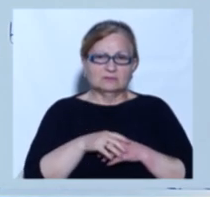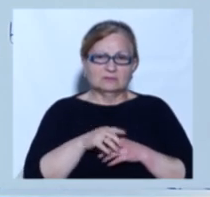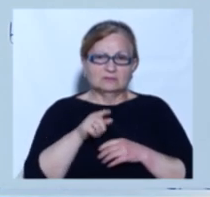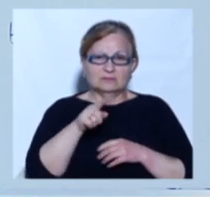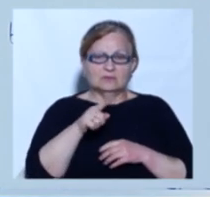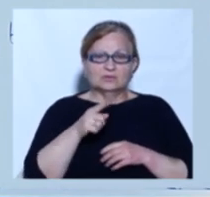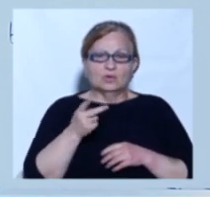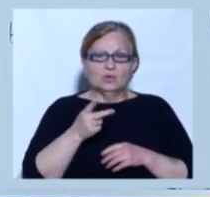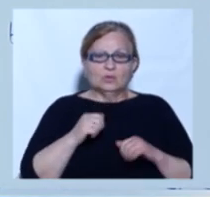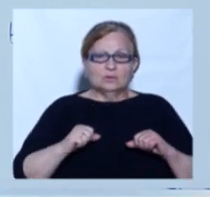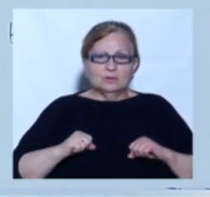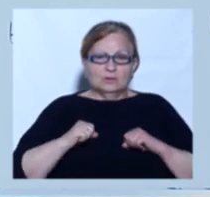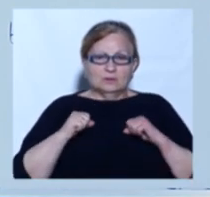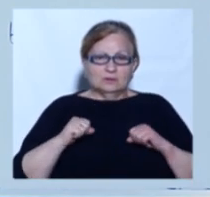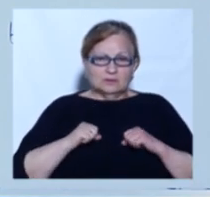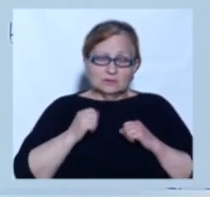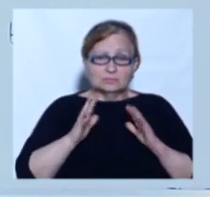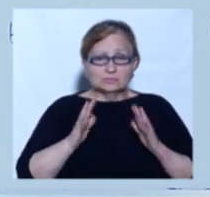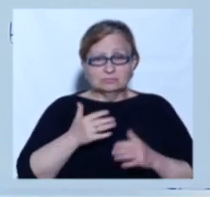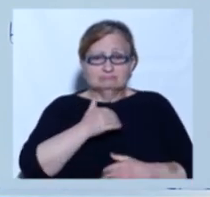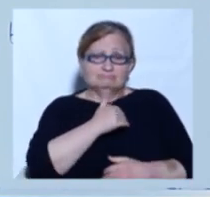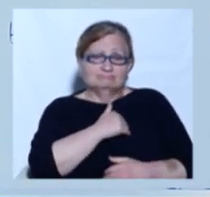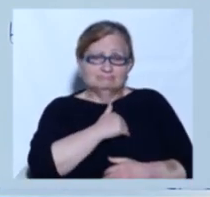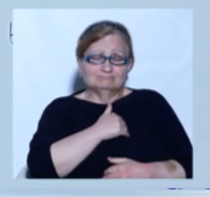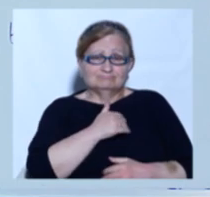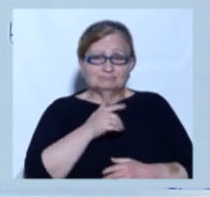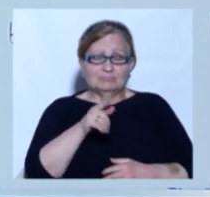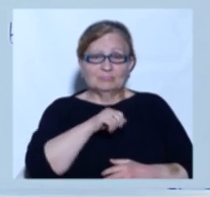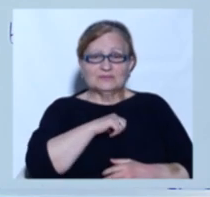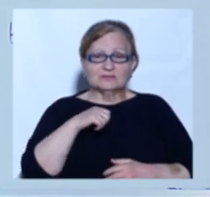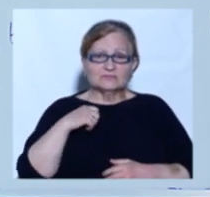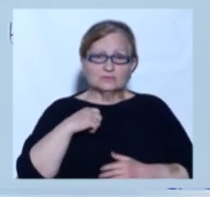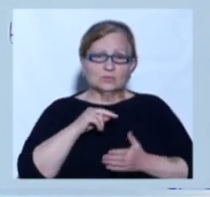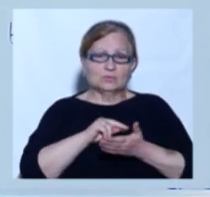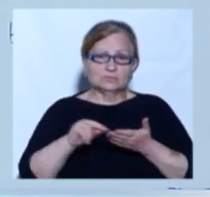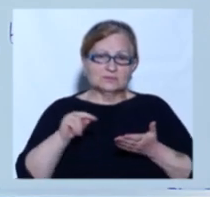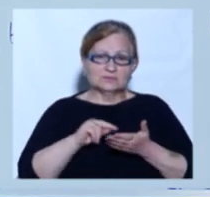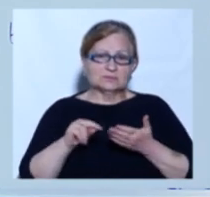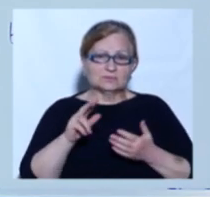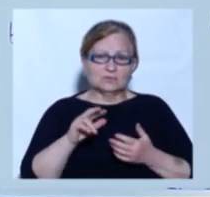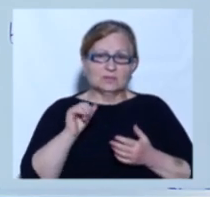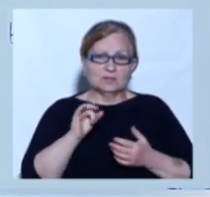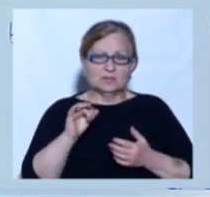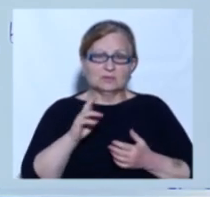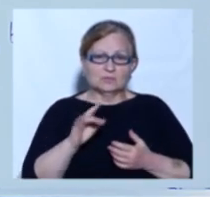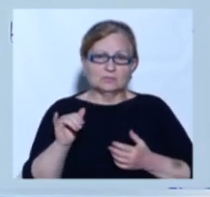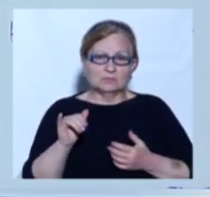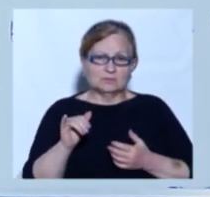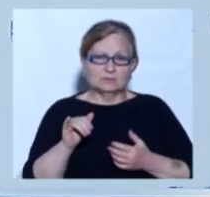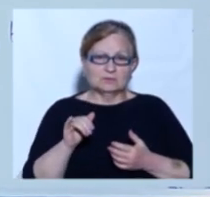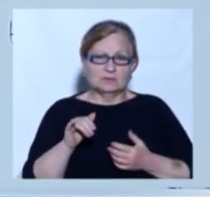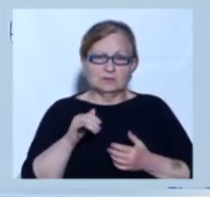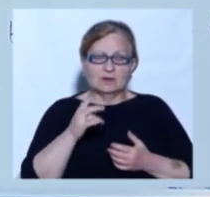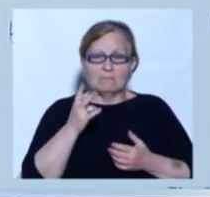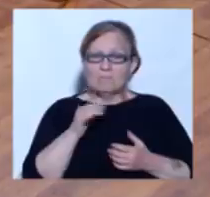უნდა სცადო, თუ სურვილი გაგიჩნდება, ბუნებრივია, თავად დაწერო ჰაიკუ. მაგრამ